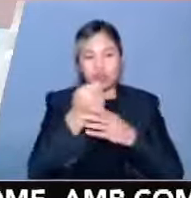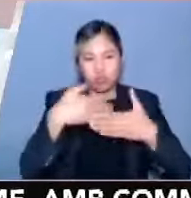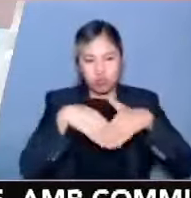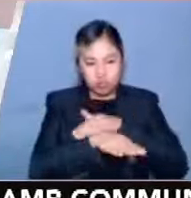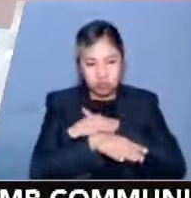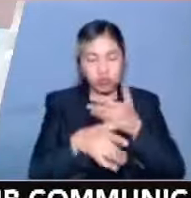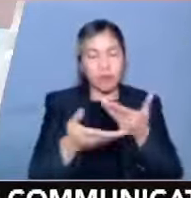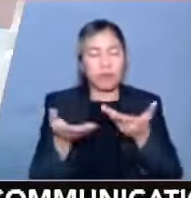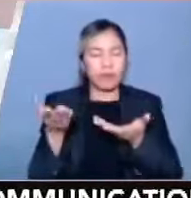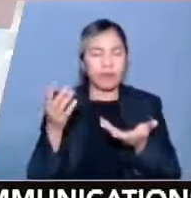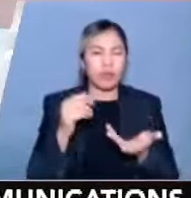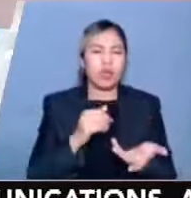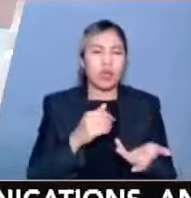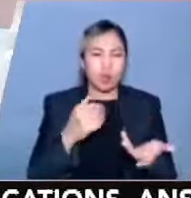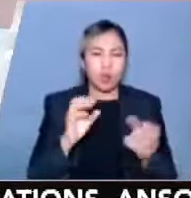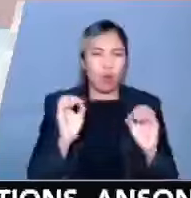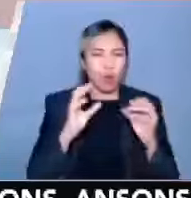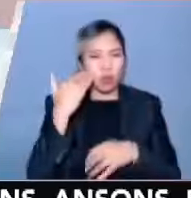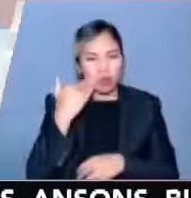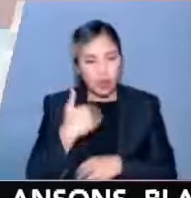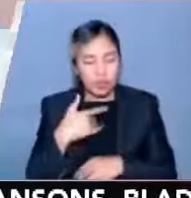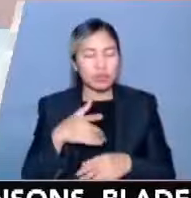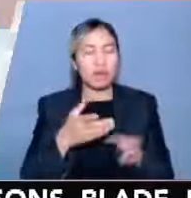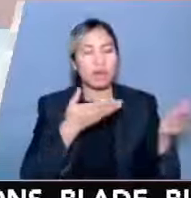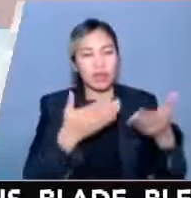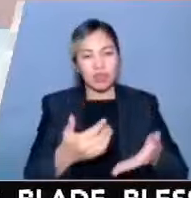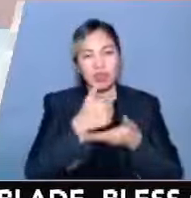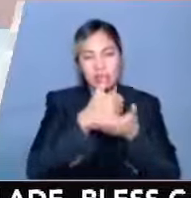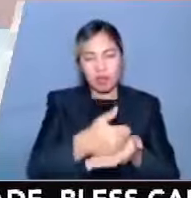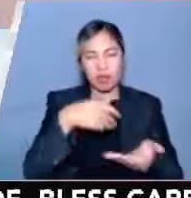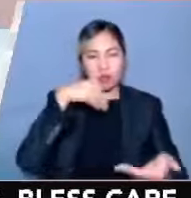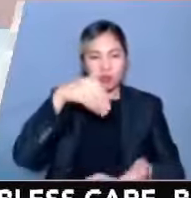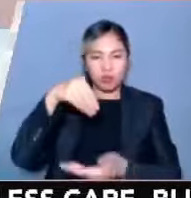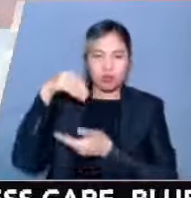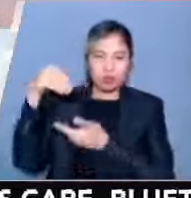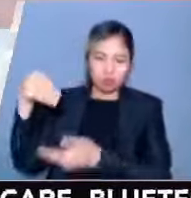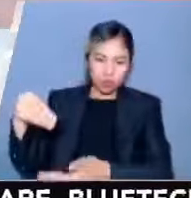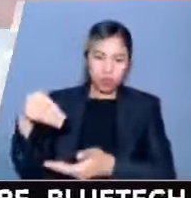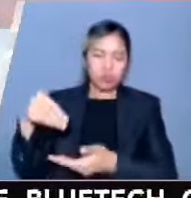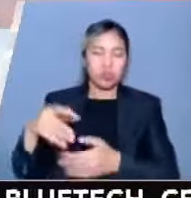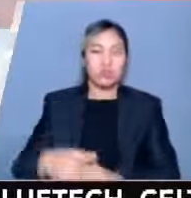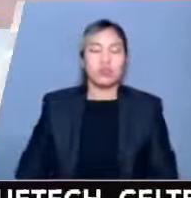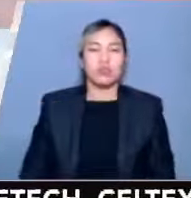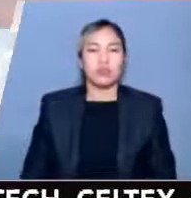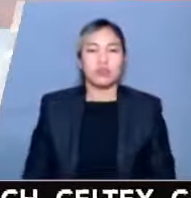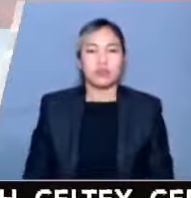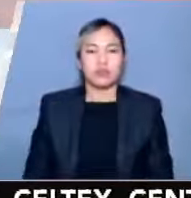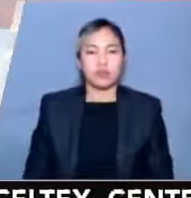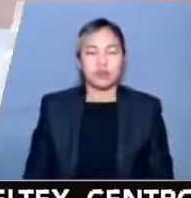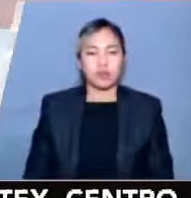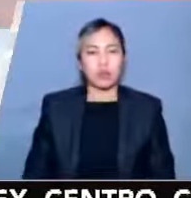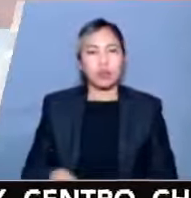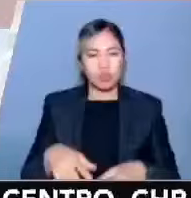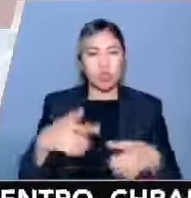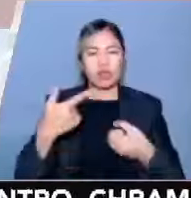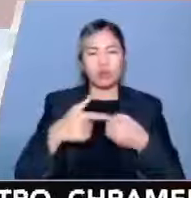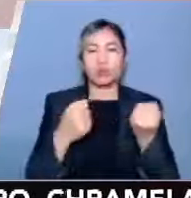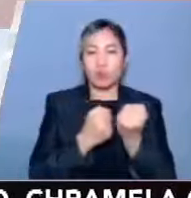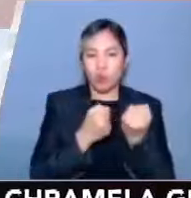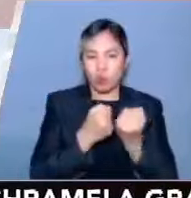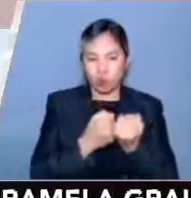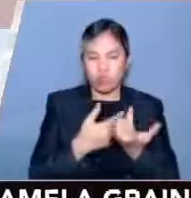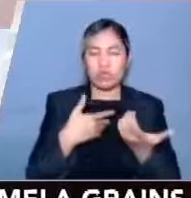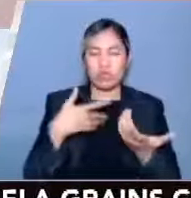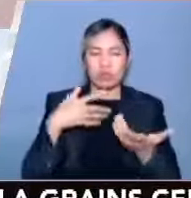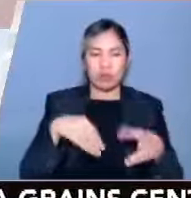At talaga pong maipadala natin yung fuel din doon, sir. Mm-hmm. 116 na po